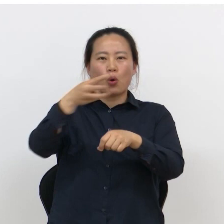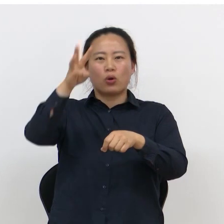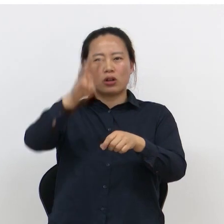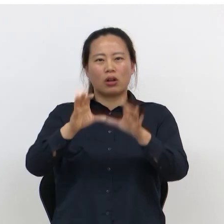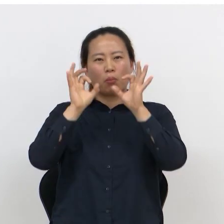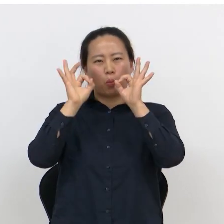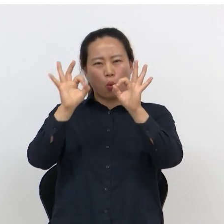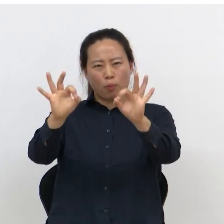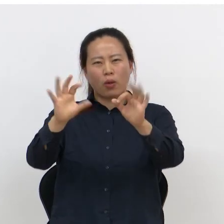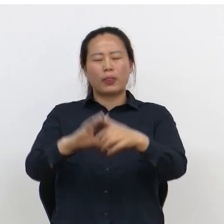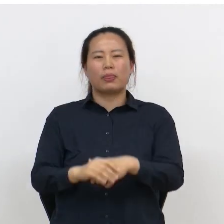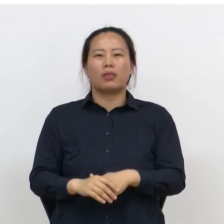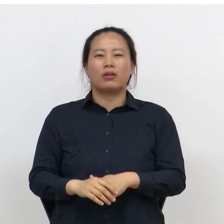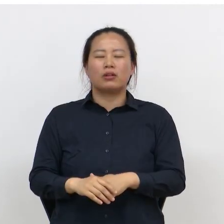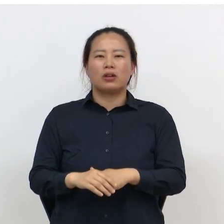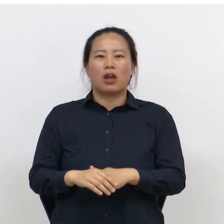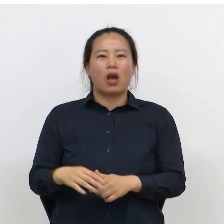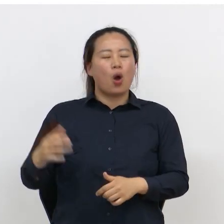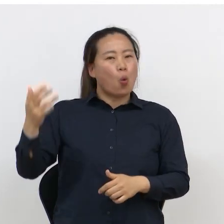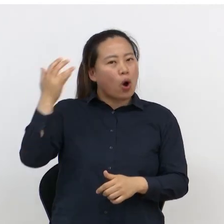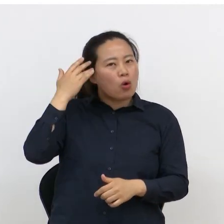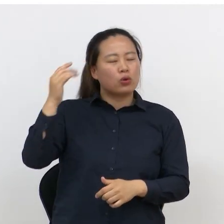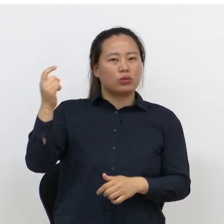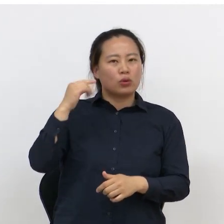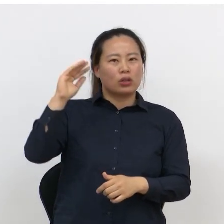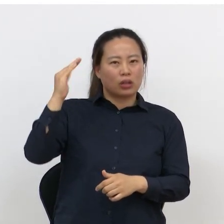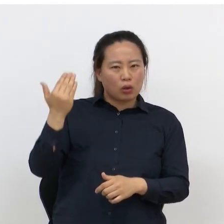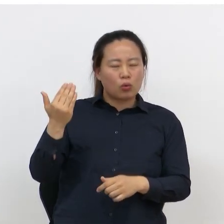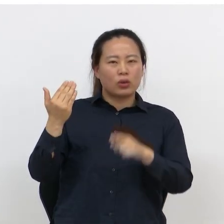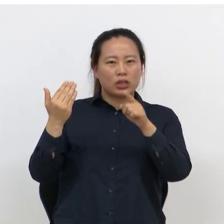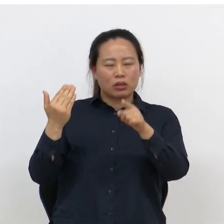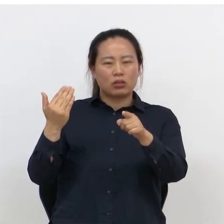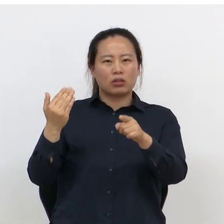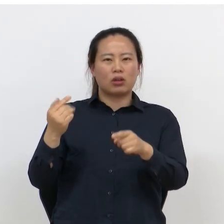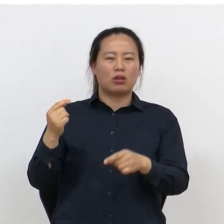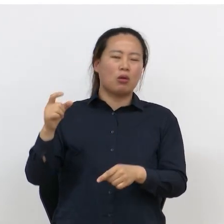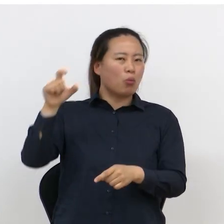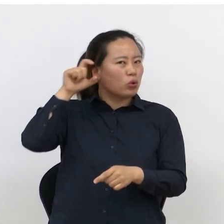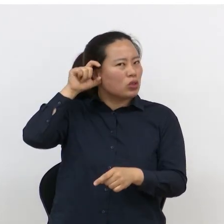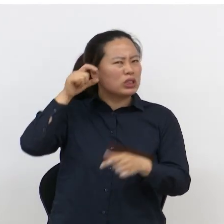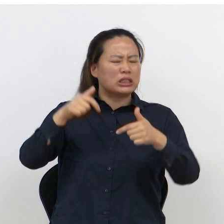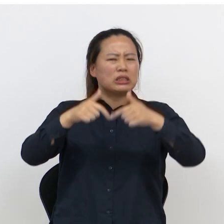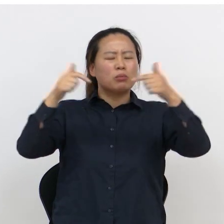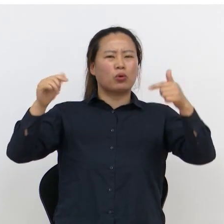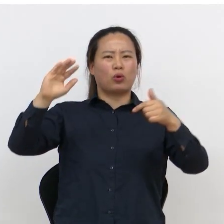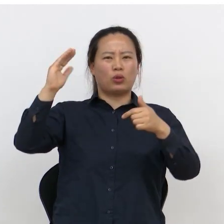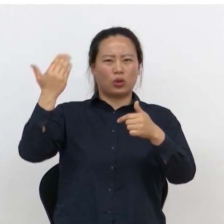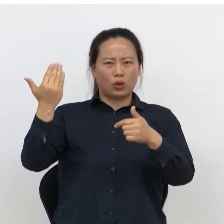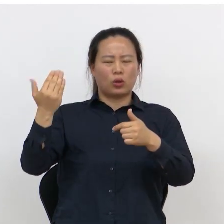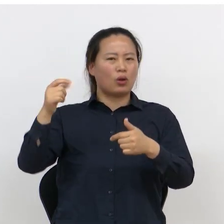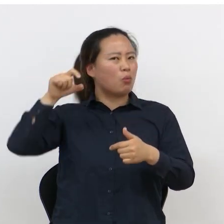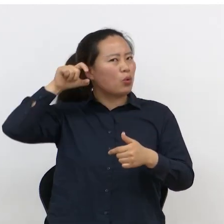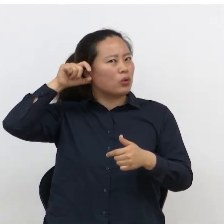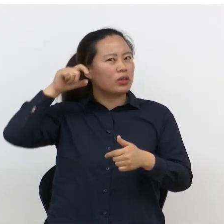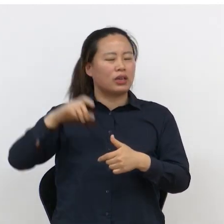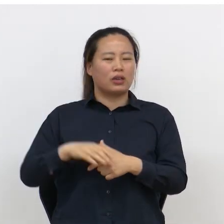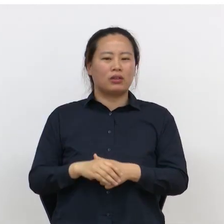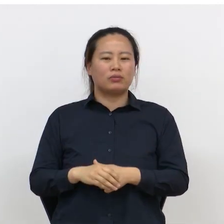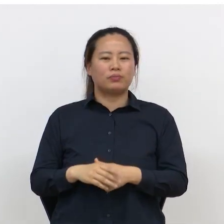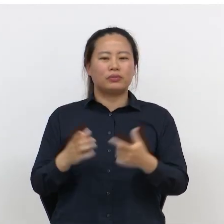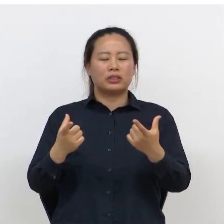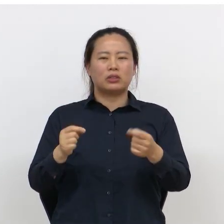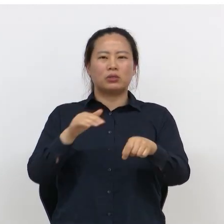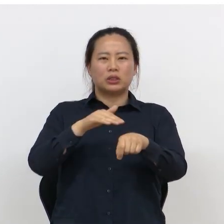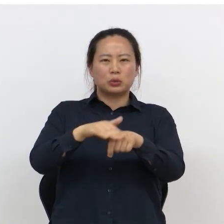치면 이 부분은 인공호우로 들어야 되고 이 부분은 보청기 증폭을 해야 되니까 보청기 달린 걸 쓰면 되고요. 이렇게